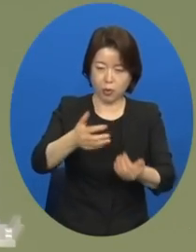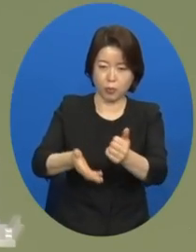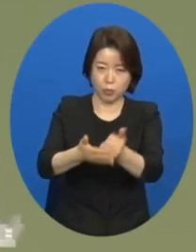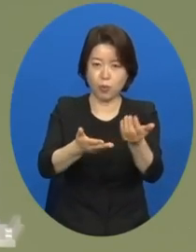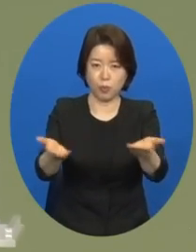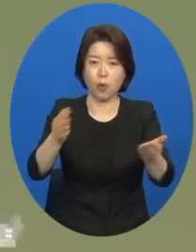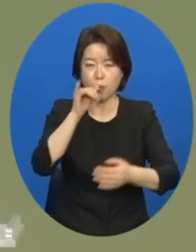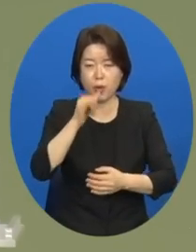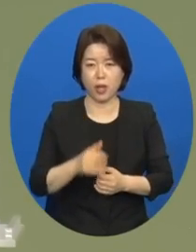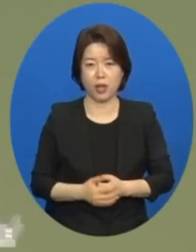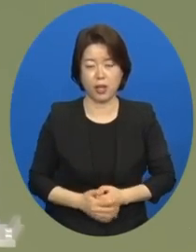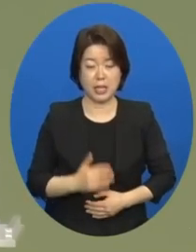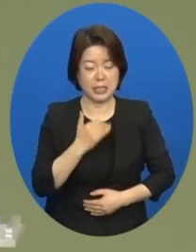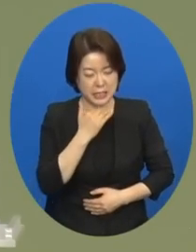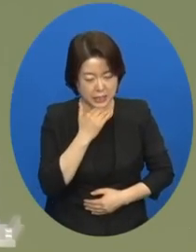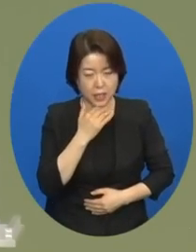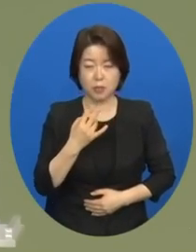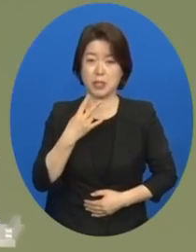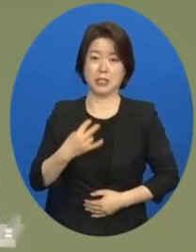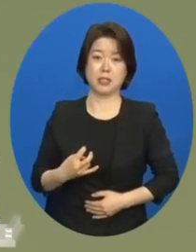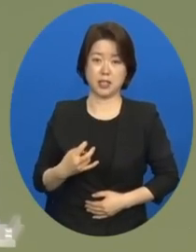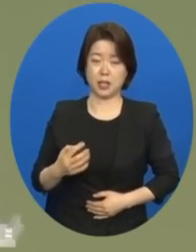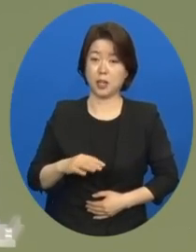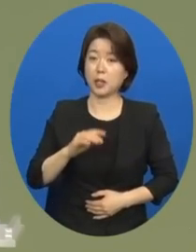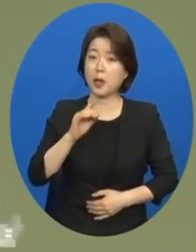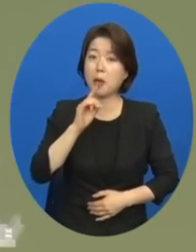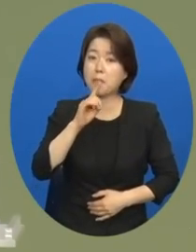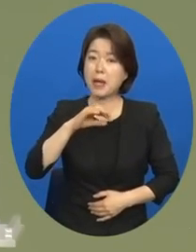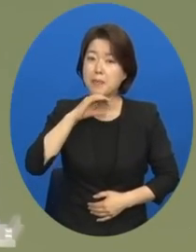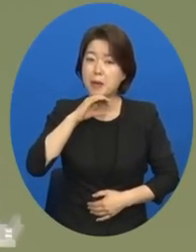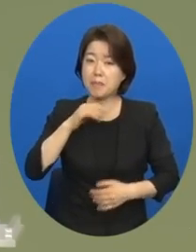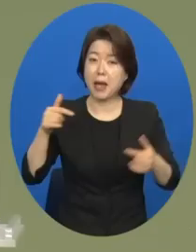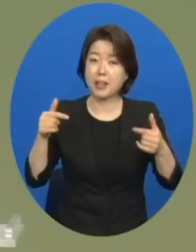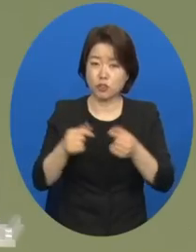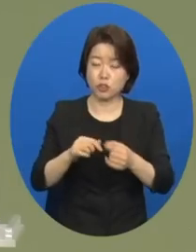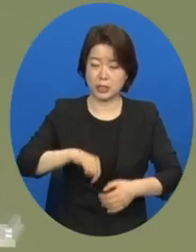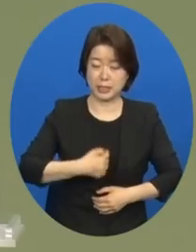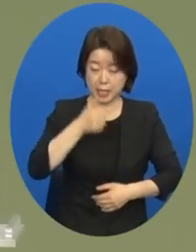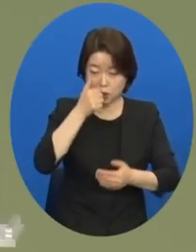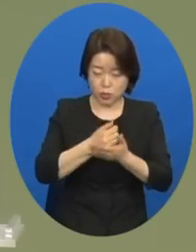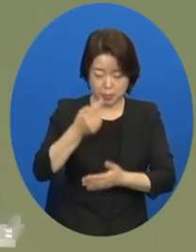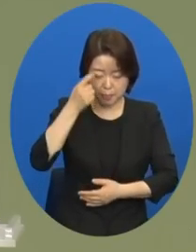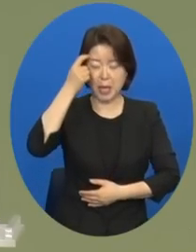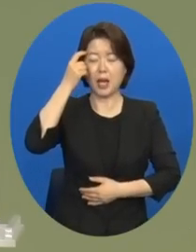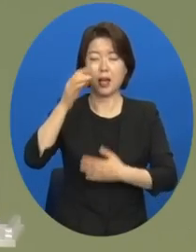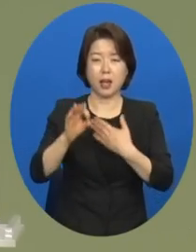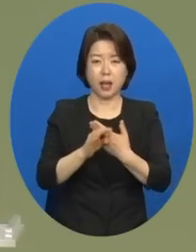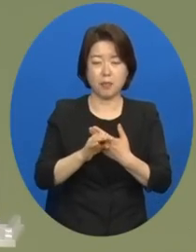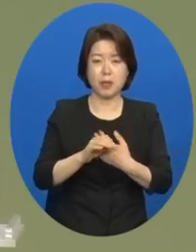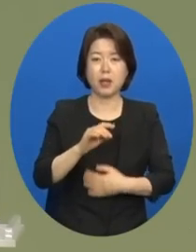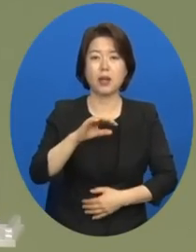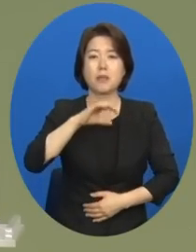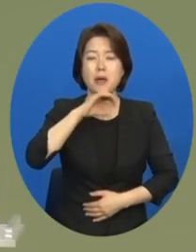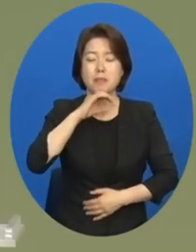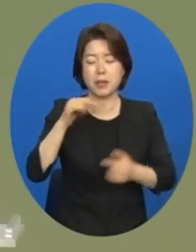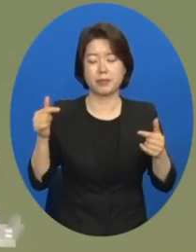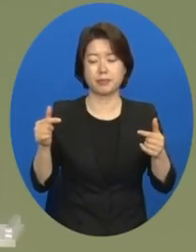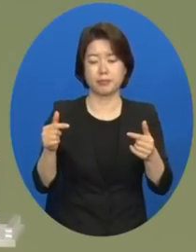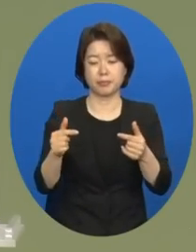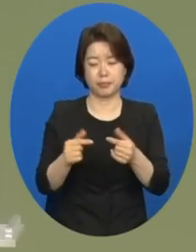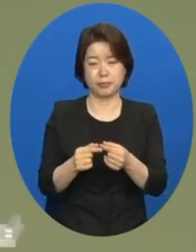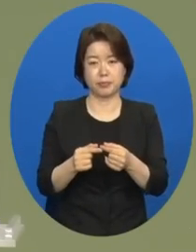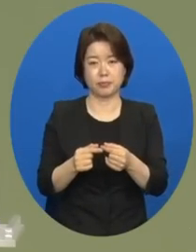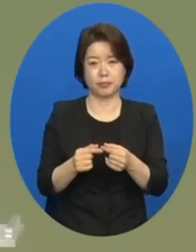이렇게 사라가 말이 없다고 그랬잖아요 자기 죄를 깨달으면 이렇게 말이 없어지는 거 있어 가정을